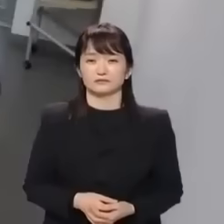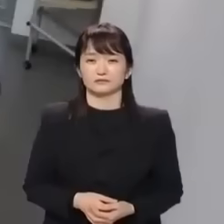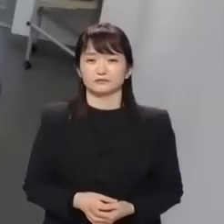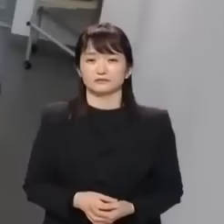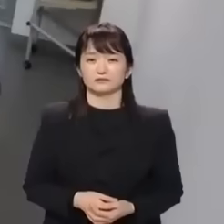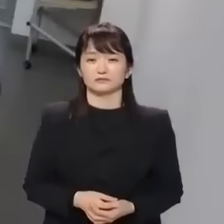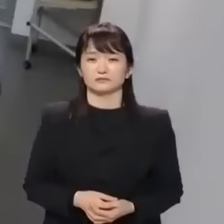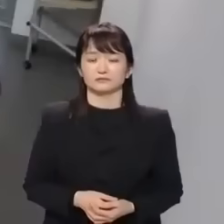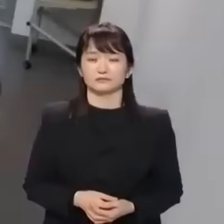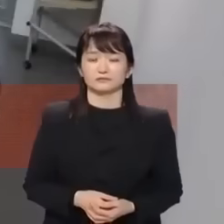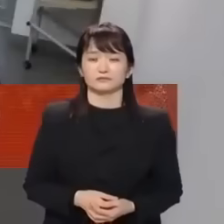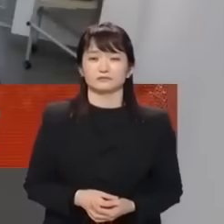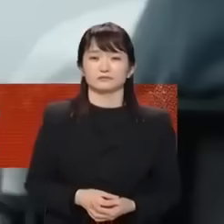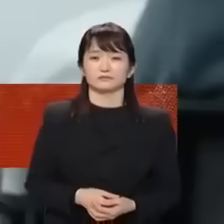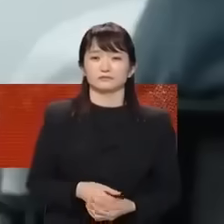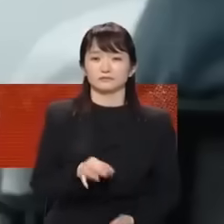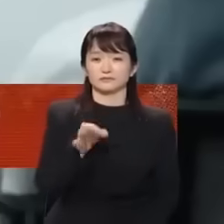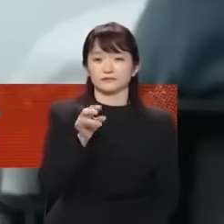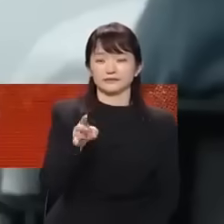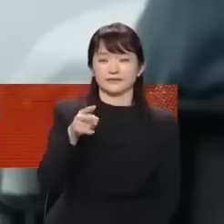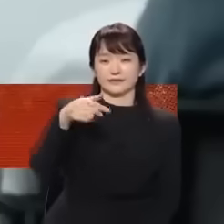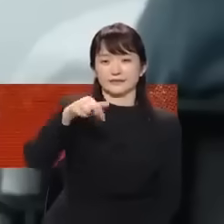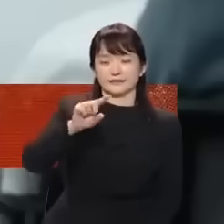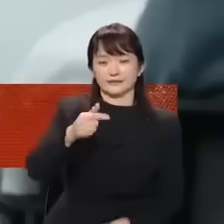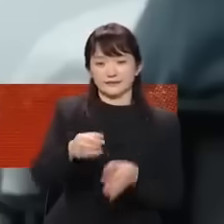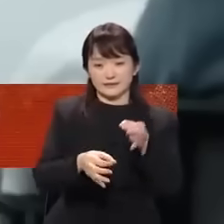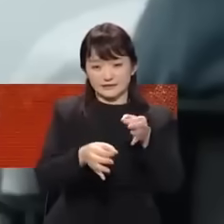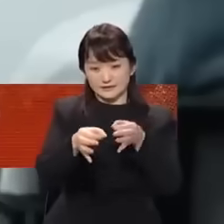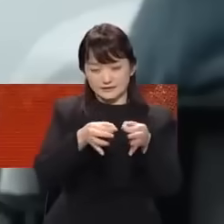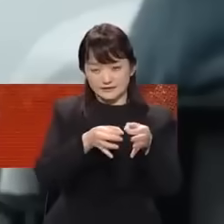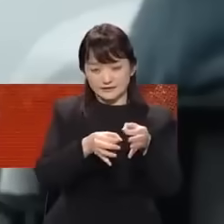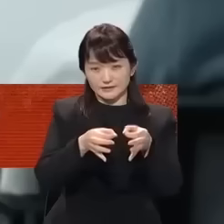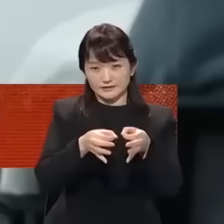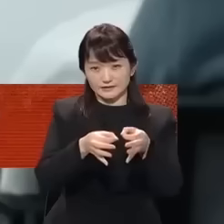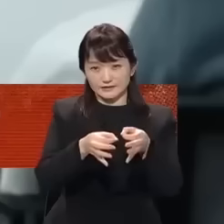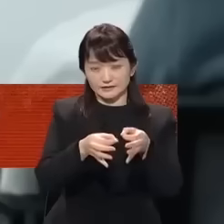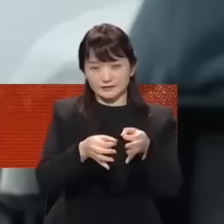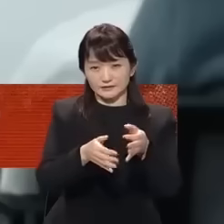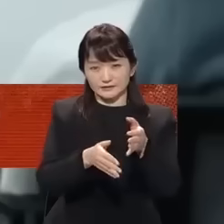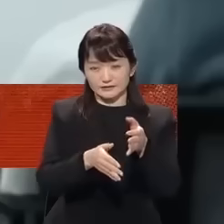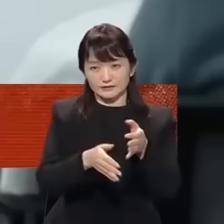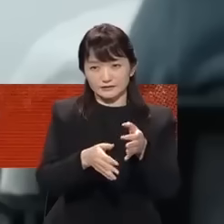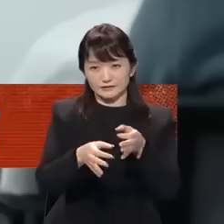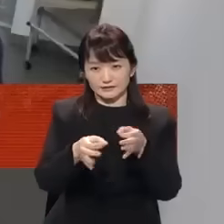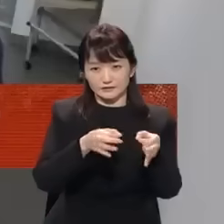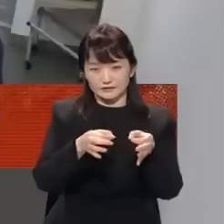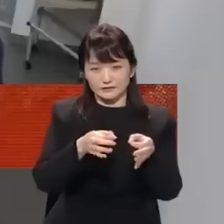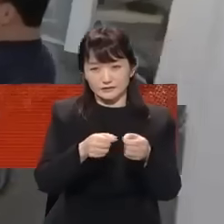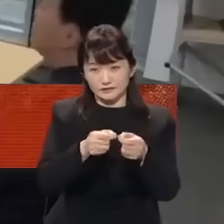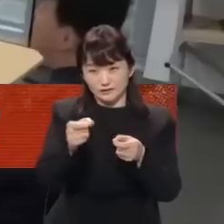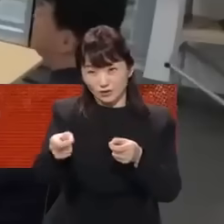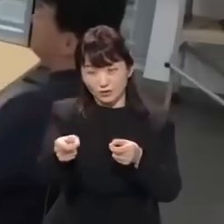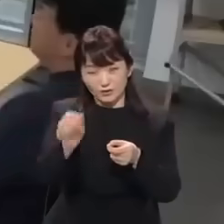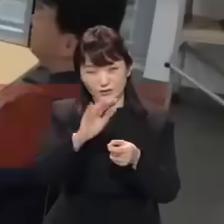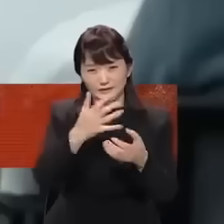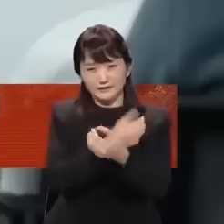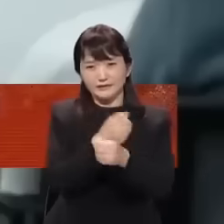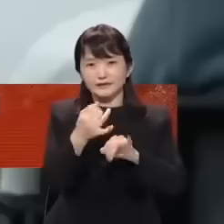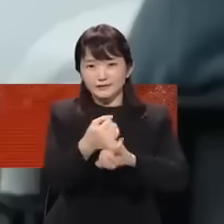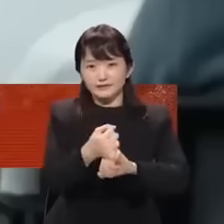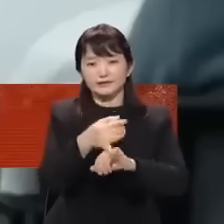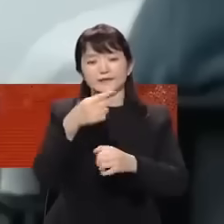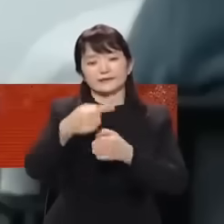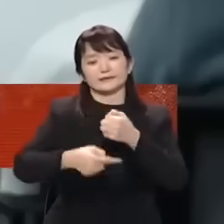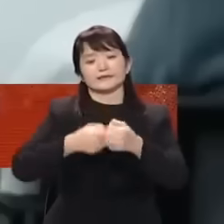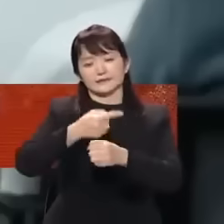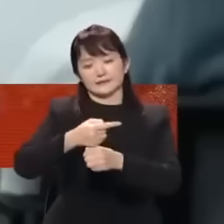가지 좀이 예산 시장 이게 영원한 건 아니에요네 그 계약 기간이 있습니다 그래서 1년 단위로 재계약을 할